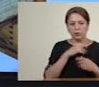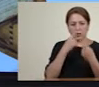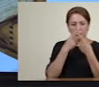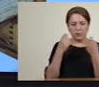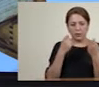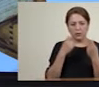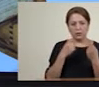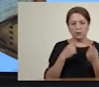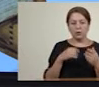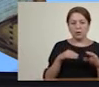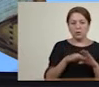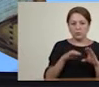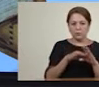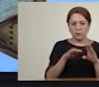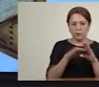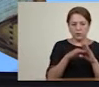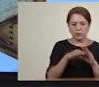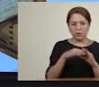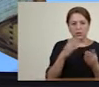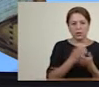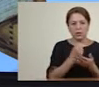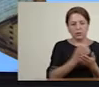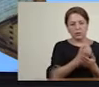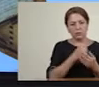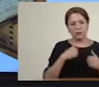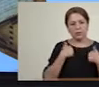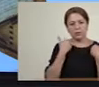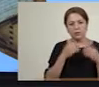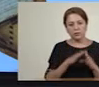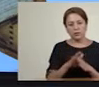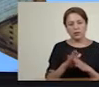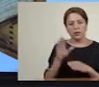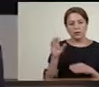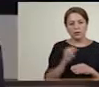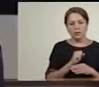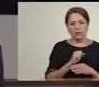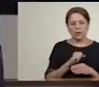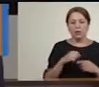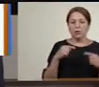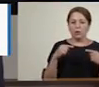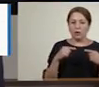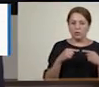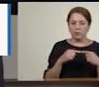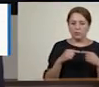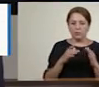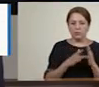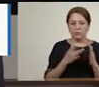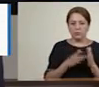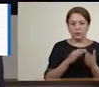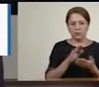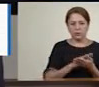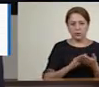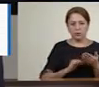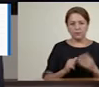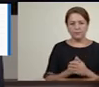ma'lumotlarni to'plashga, aniqlashga harakat qiling va buni albatta daftaringizga